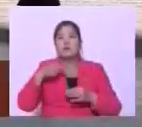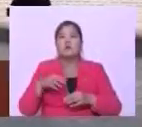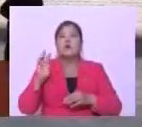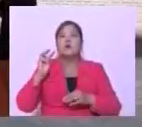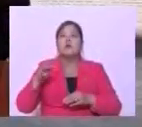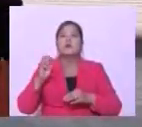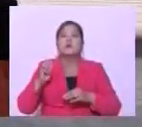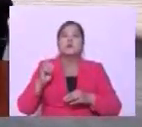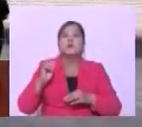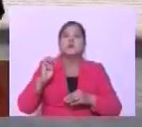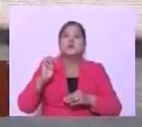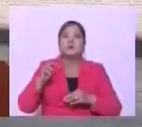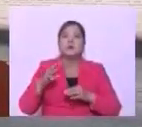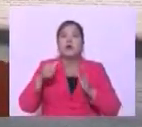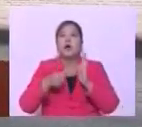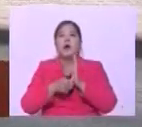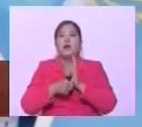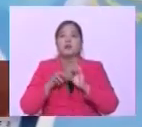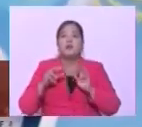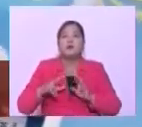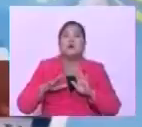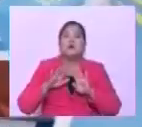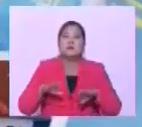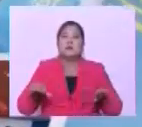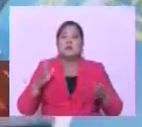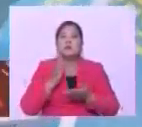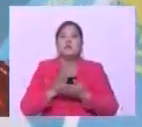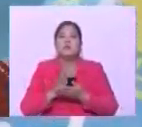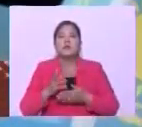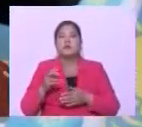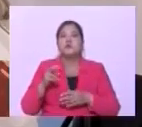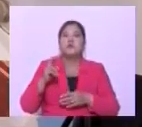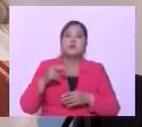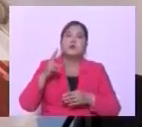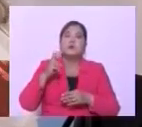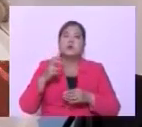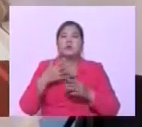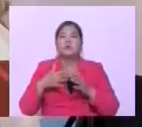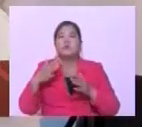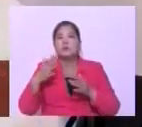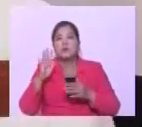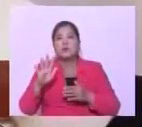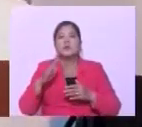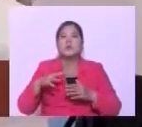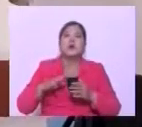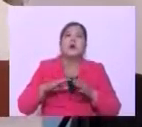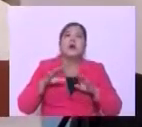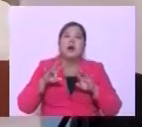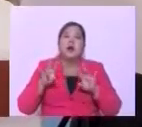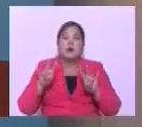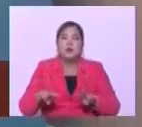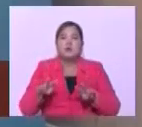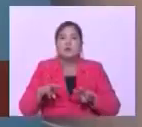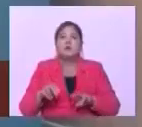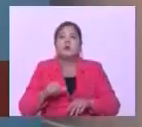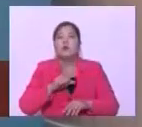аналардың бірі, 6 перзенті бар 37 жастағы ана нөмір 255-ші референдум учаскесіне отбасымен келіп өз таңдауын жасады.